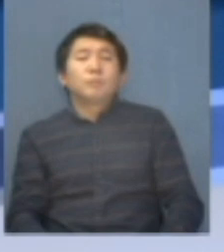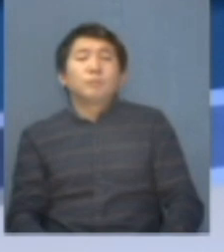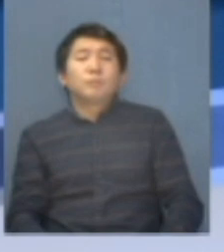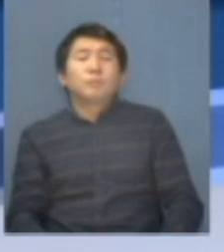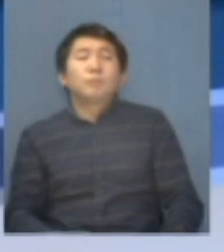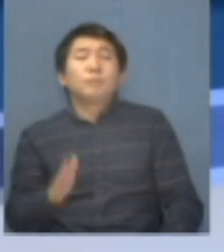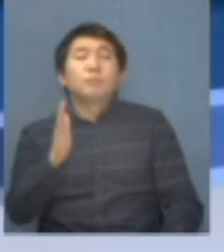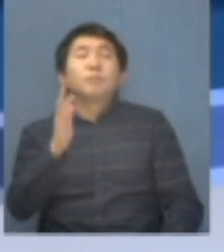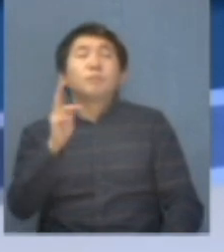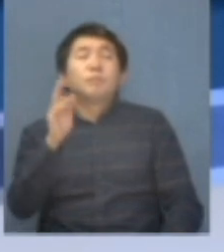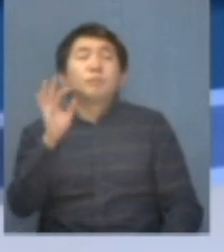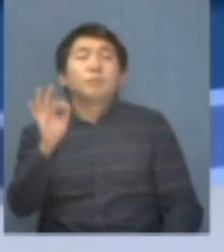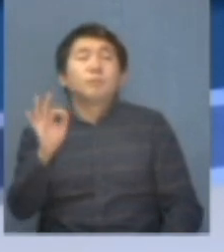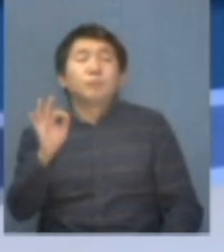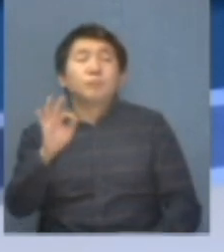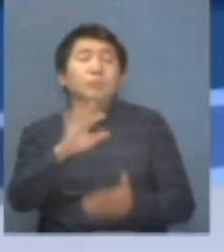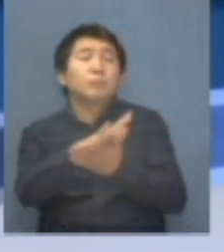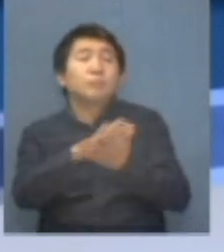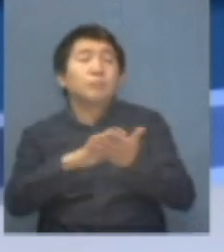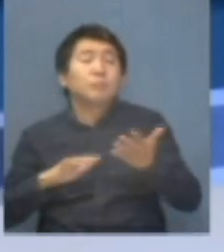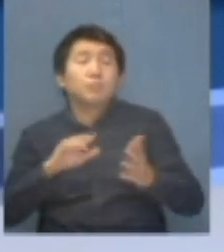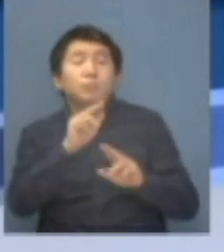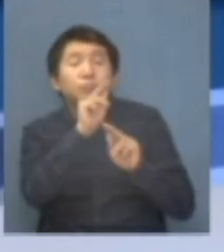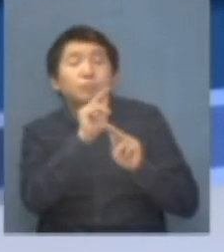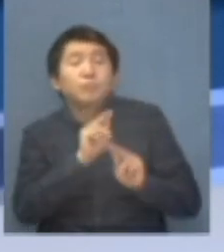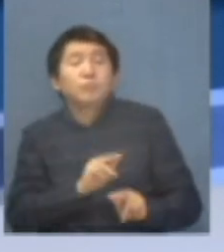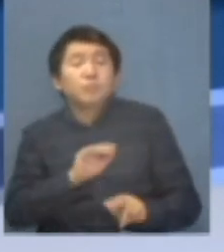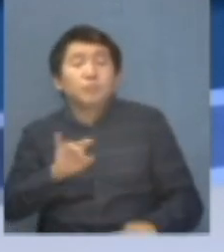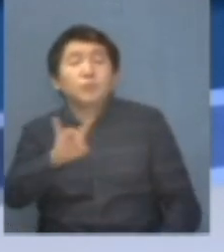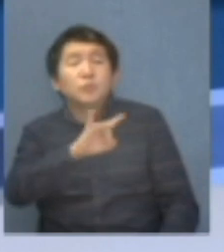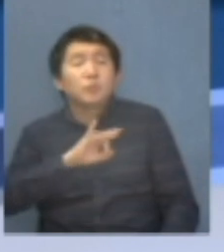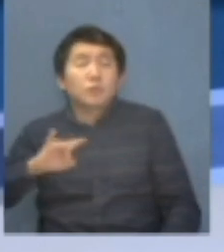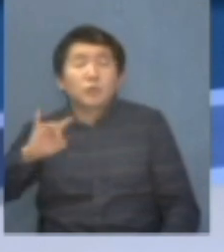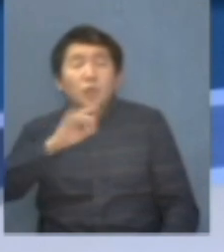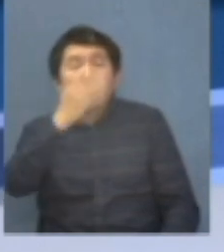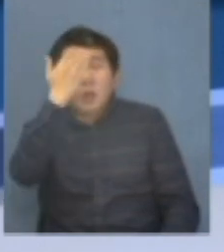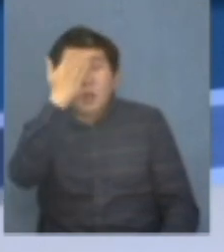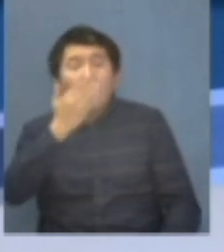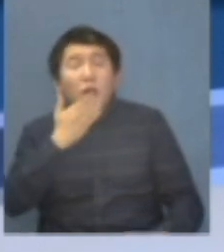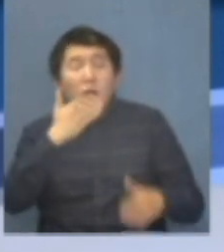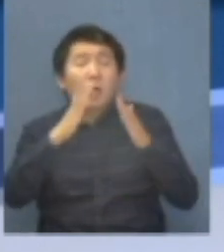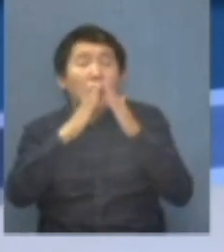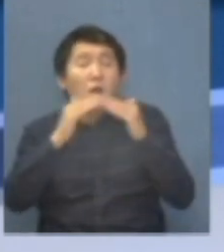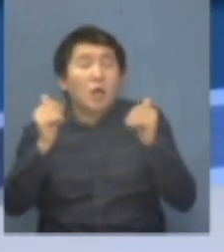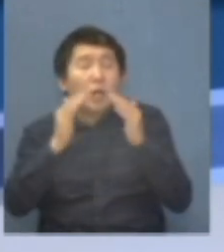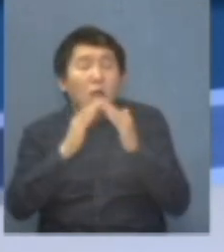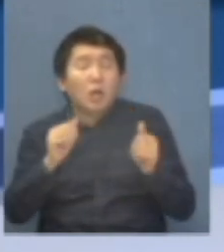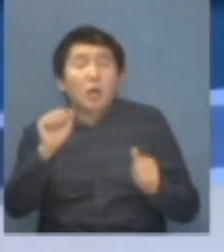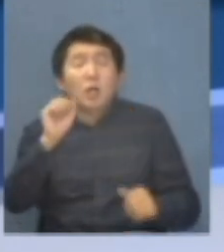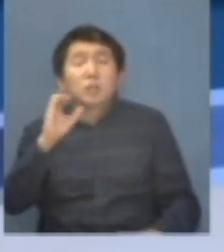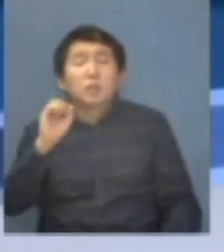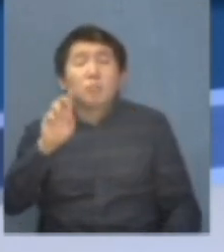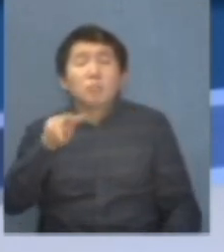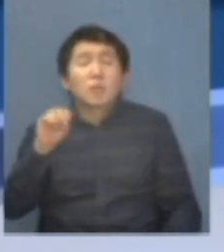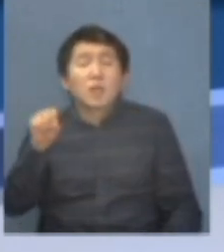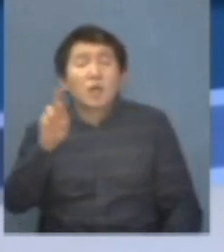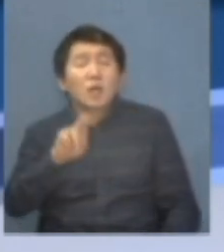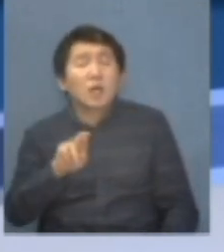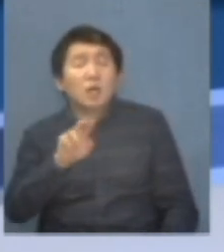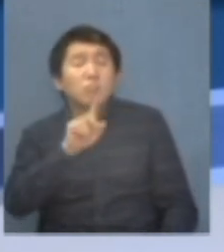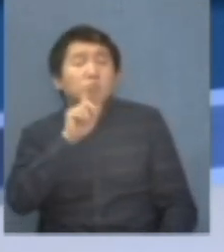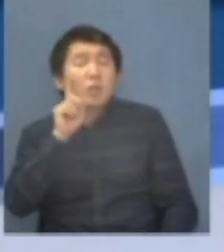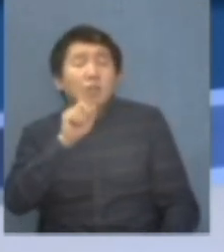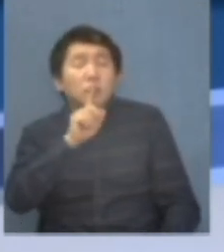В Восточно-Казахстанской области продолжает работу республиканский летний лагерь Ассамблея Жастары. Он расположился в одном из